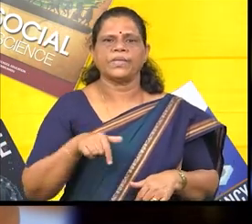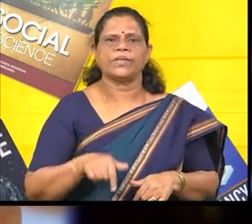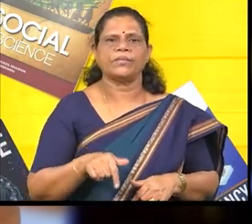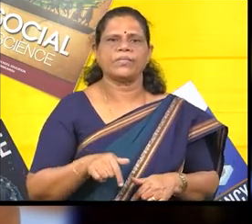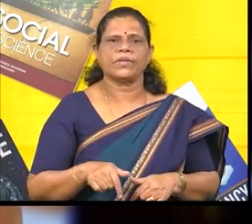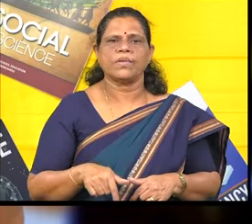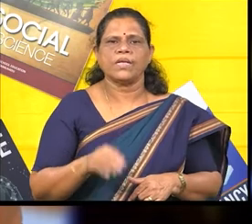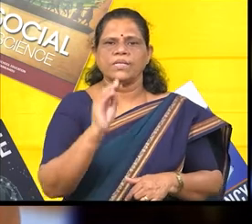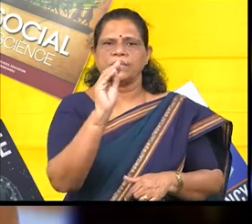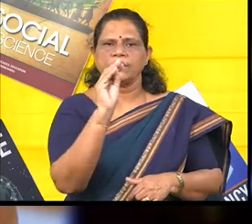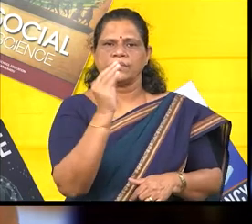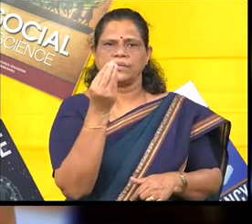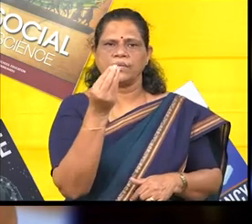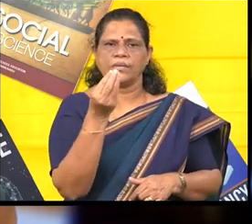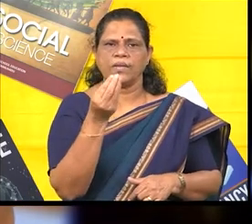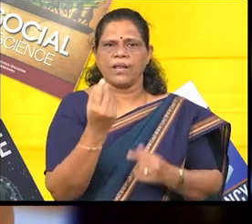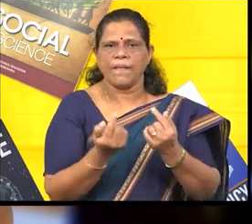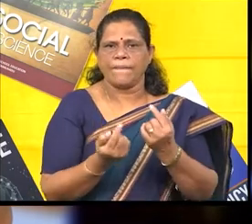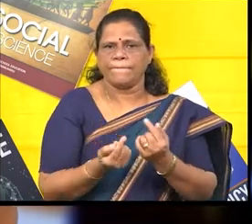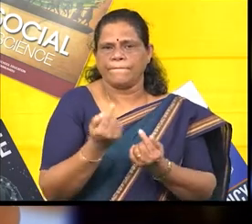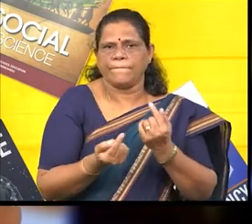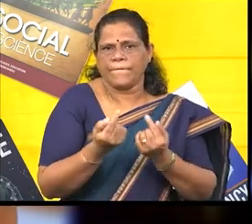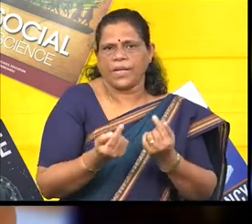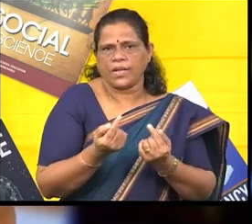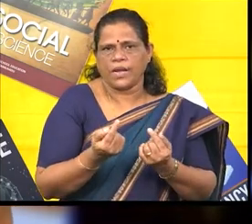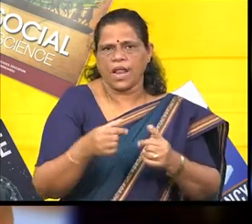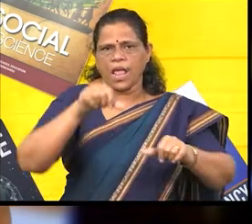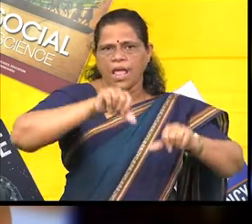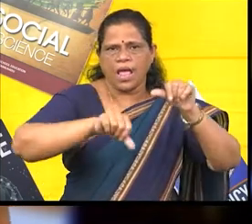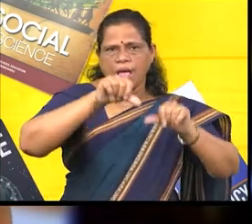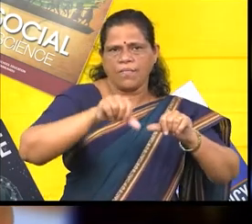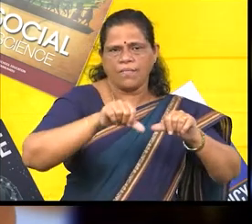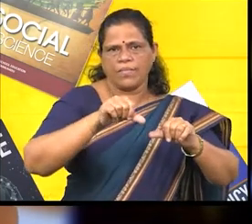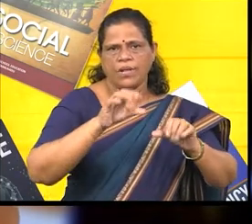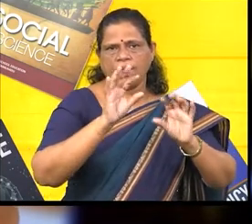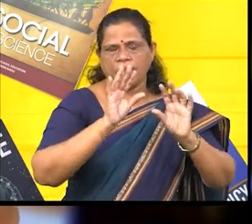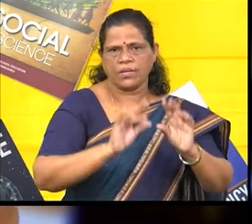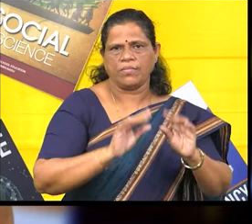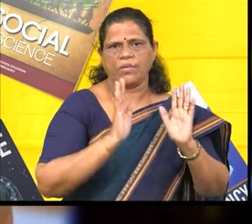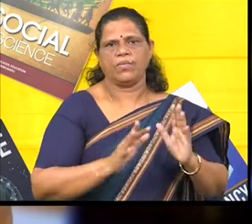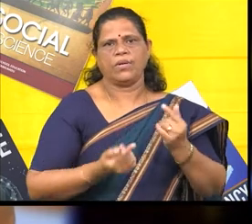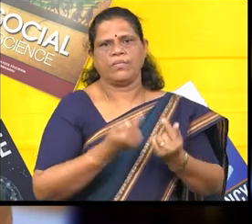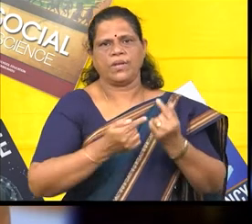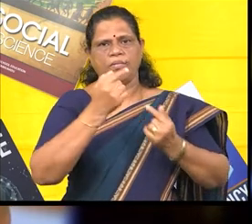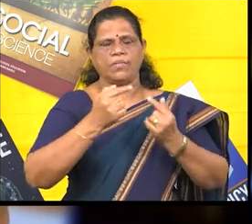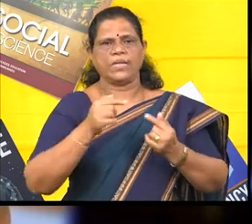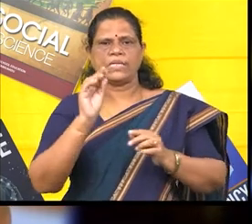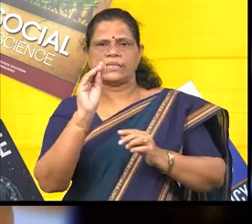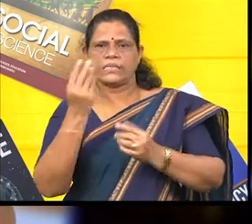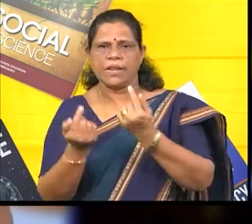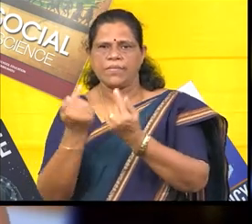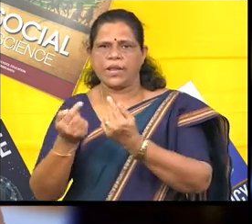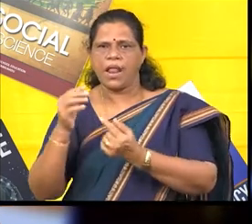சொல்லுவோம். இப்போது சில பயிர்கள் அமிலத்தன்மையுடைய மண்ணில் விளையும், சில பயிர்கள்